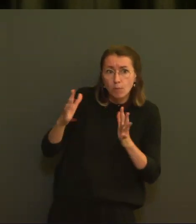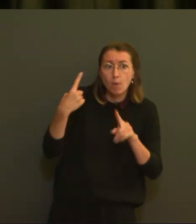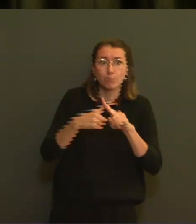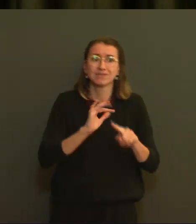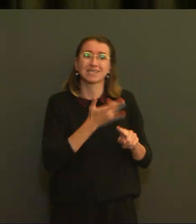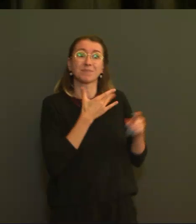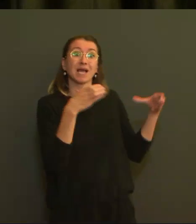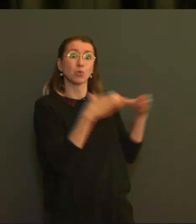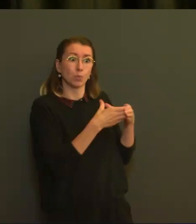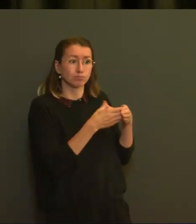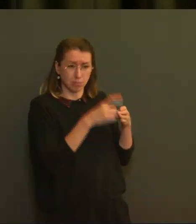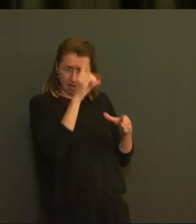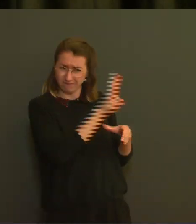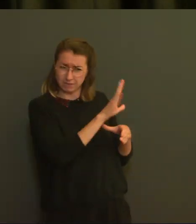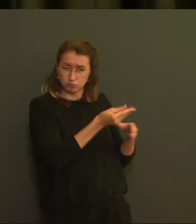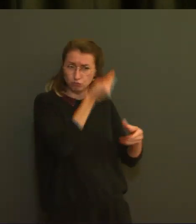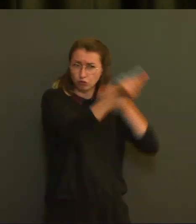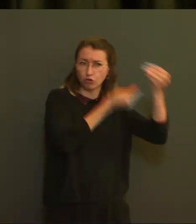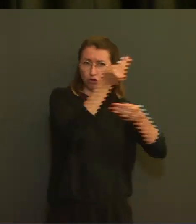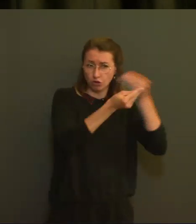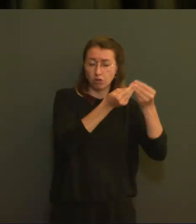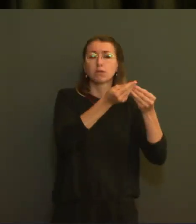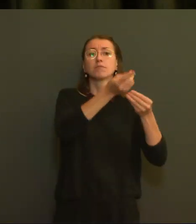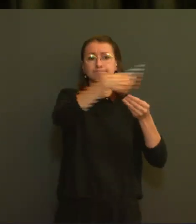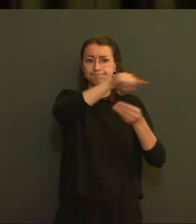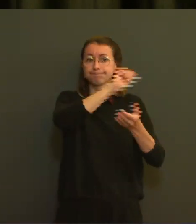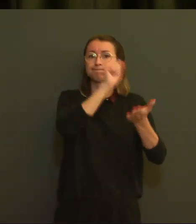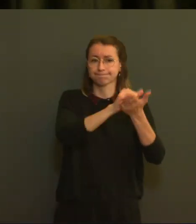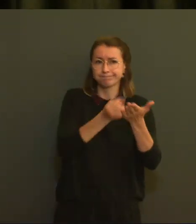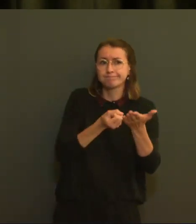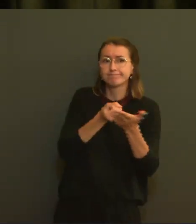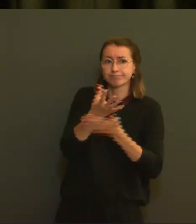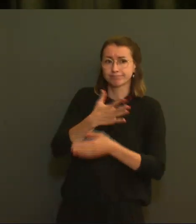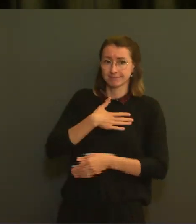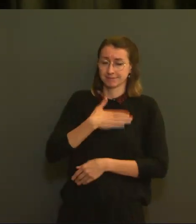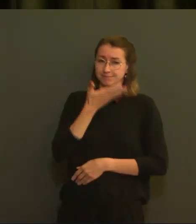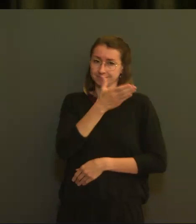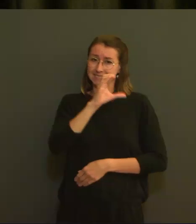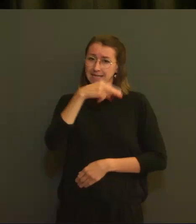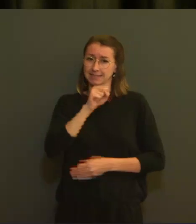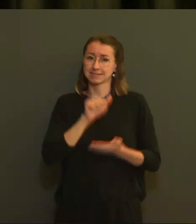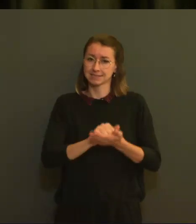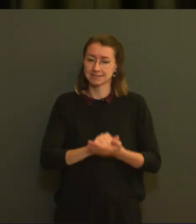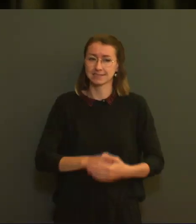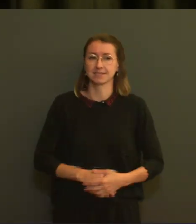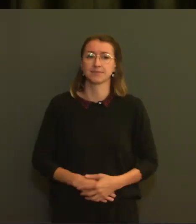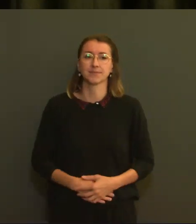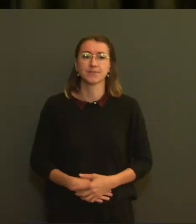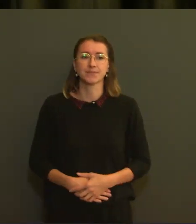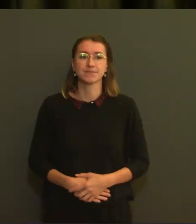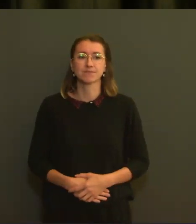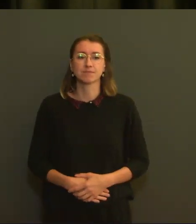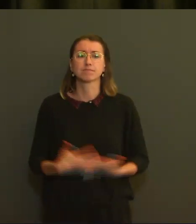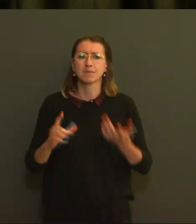qui le conseille. Ce qui est le plus important à garder en tête pour le moment, c'est qu'il faut